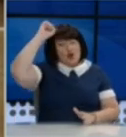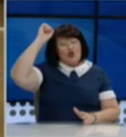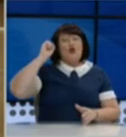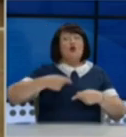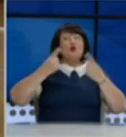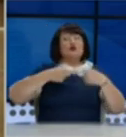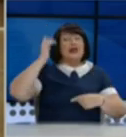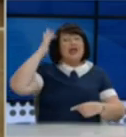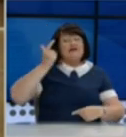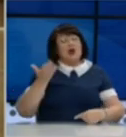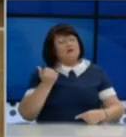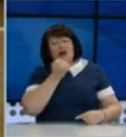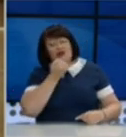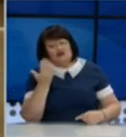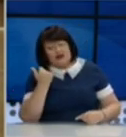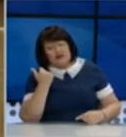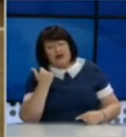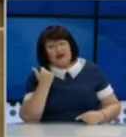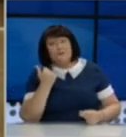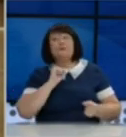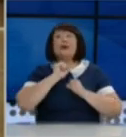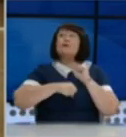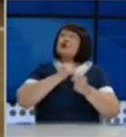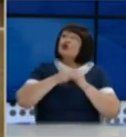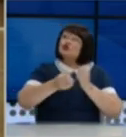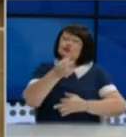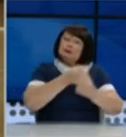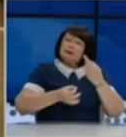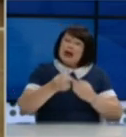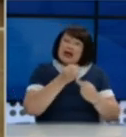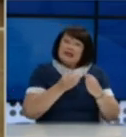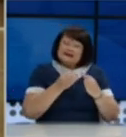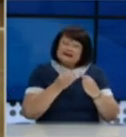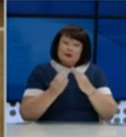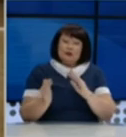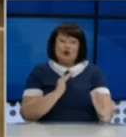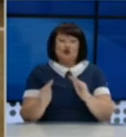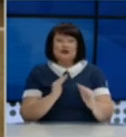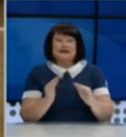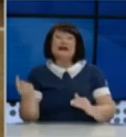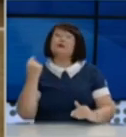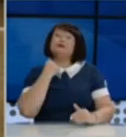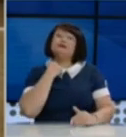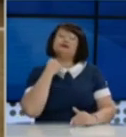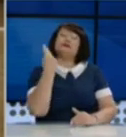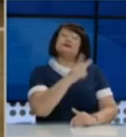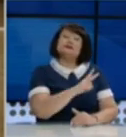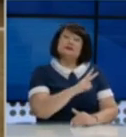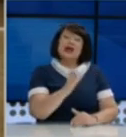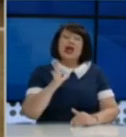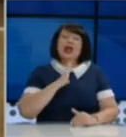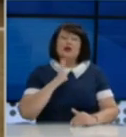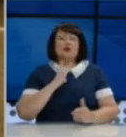Έφτασε μάλιστα στο έσχατο σημείο να επιχειρήσει να βάλει ως ασπίδα της αποτυχίας του τους ανθρώπους,